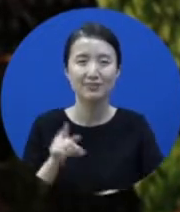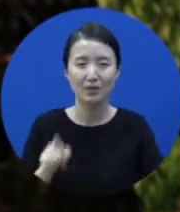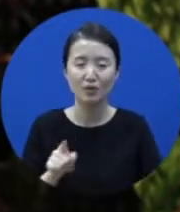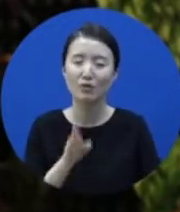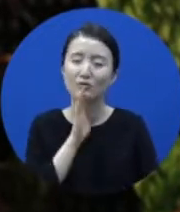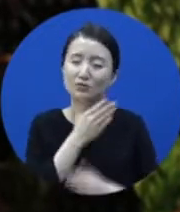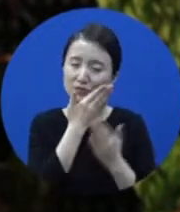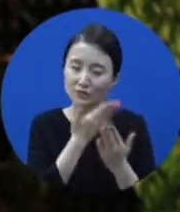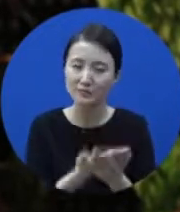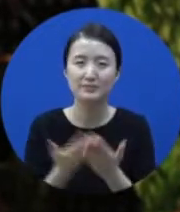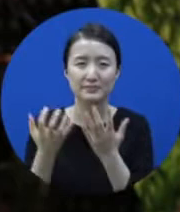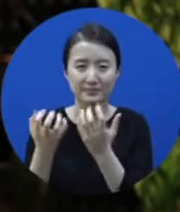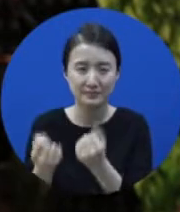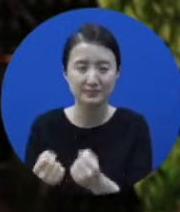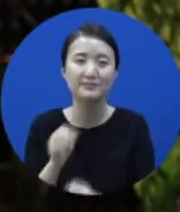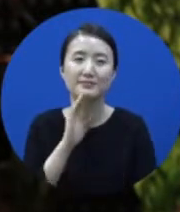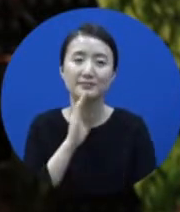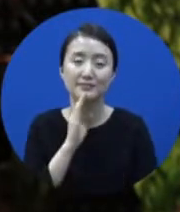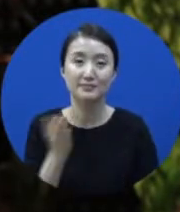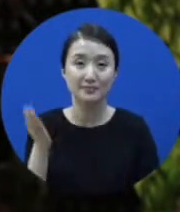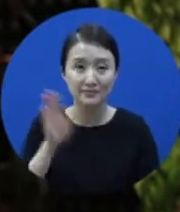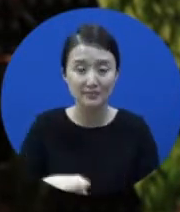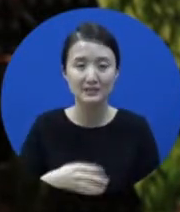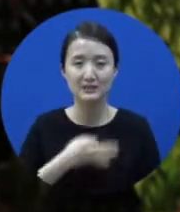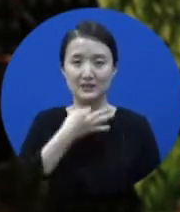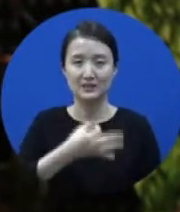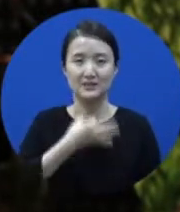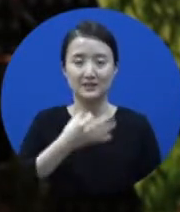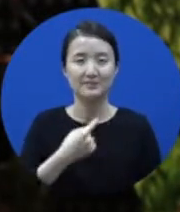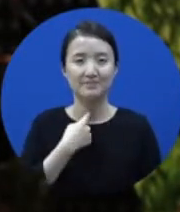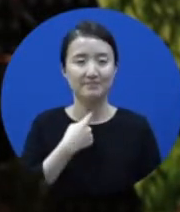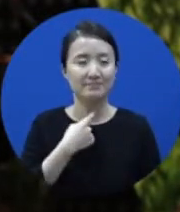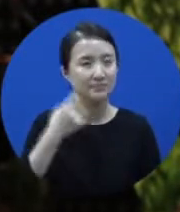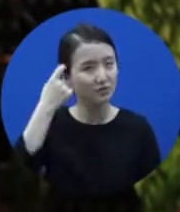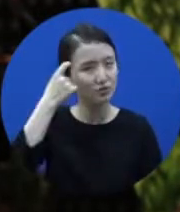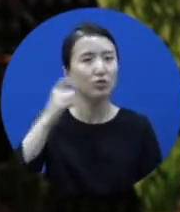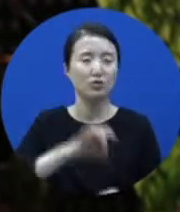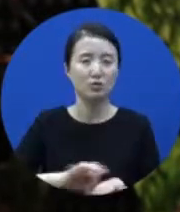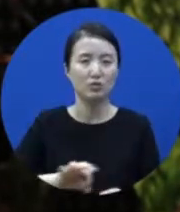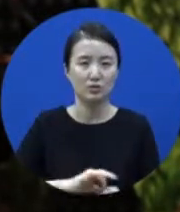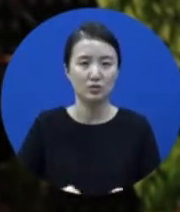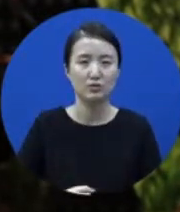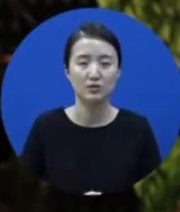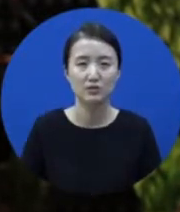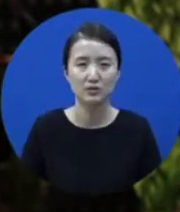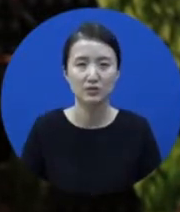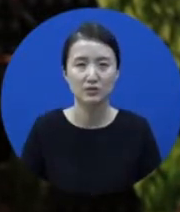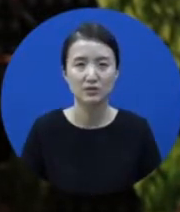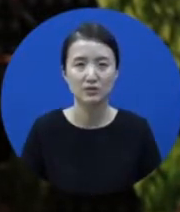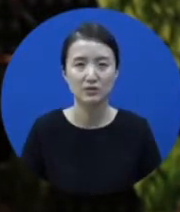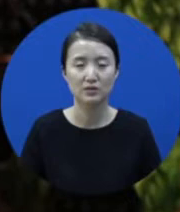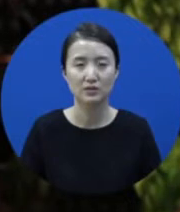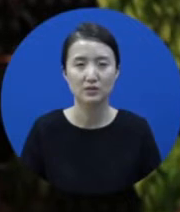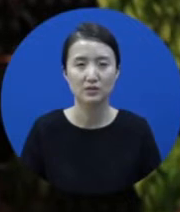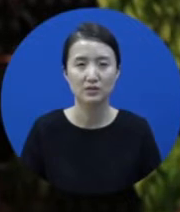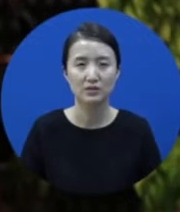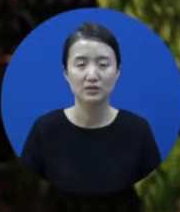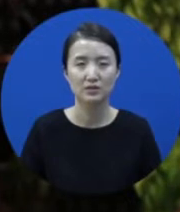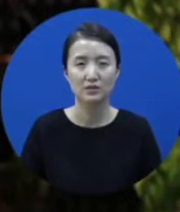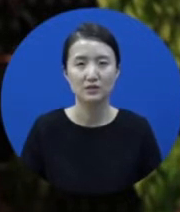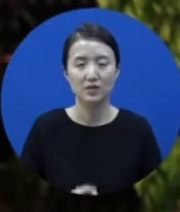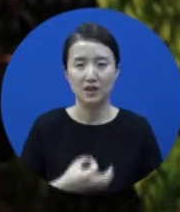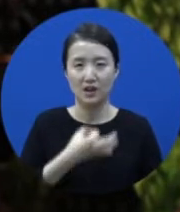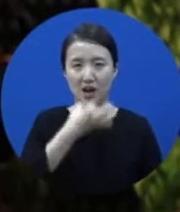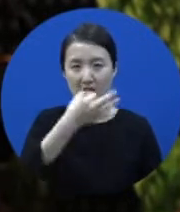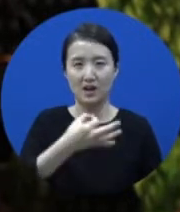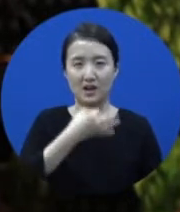잘 가다듬고 나가세요. 특히 남성분들은요, 남성이 너무 가는 목소리에 고음의 목소리가 나면